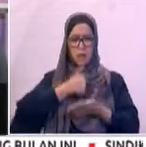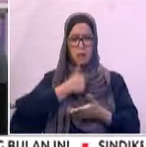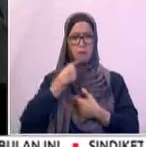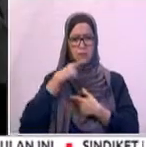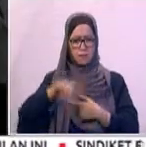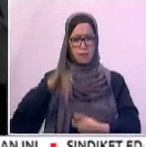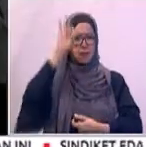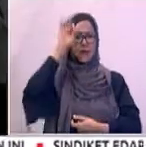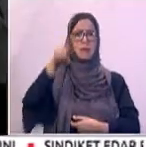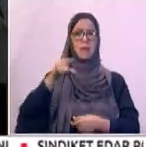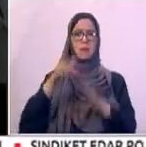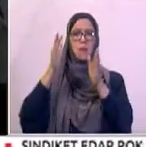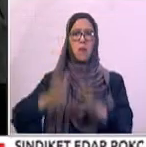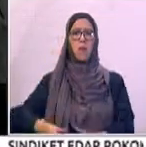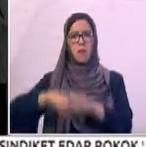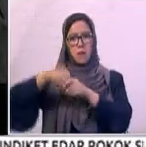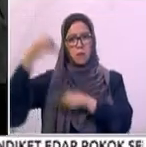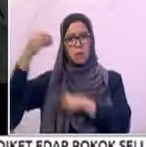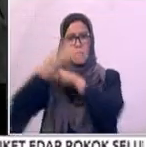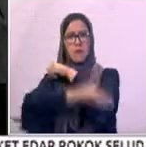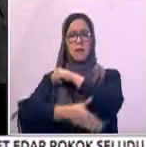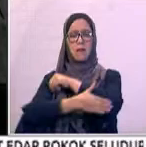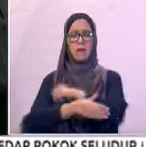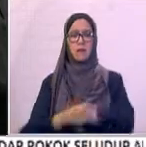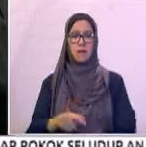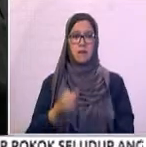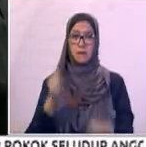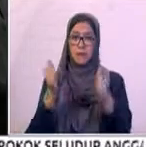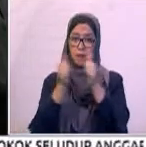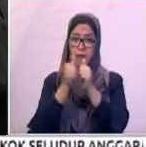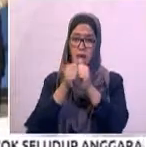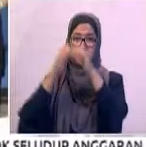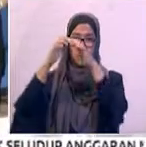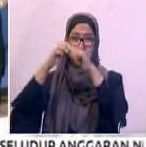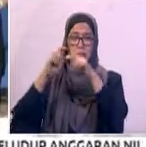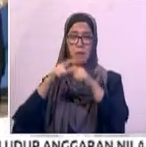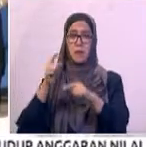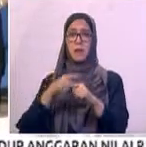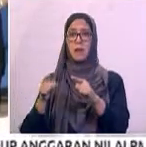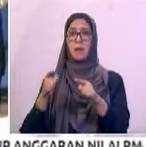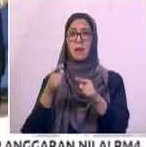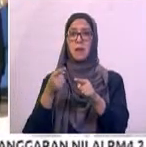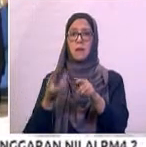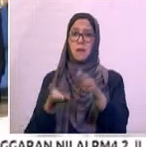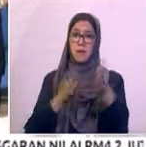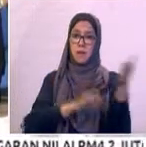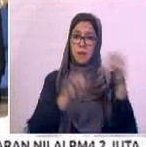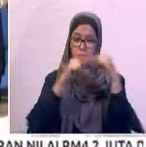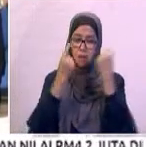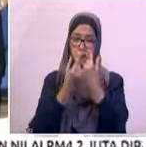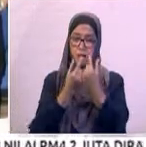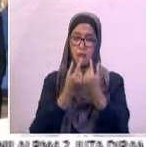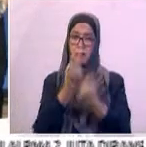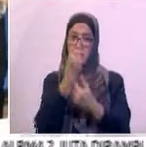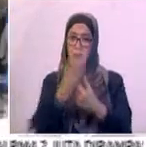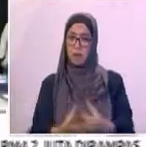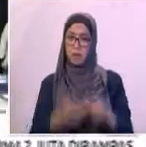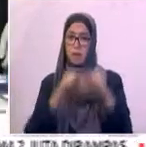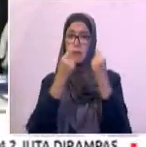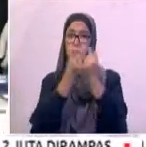asing. Dengan tumpasnya kumpulan itu, polis menyelesaikan empat kes berkaitan di Melaka yang